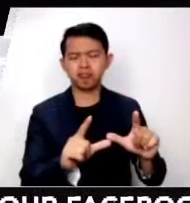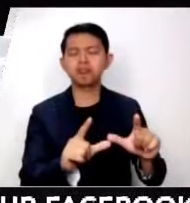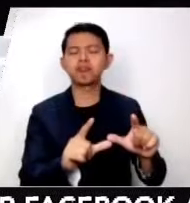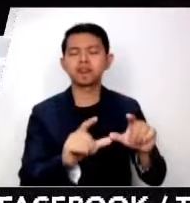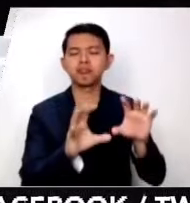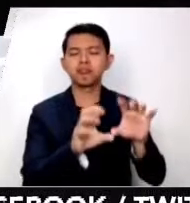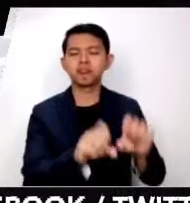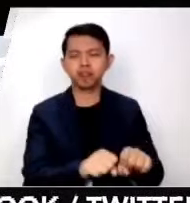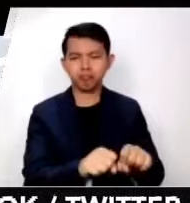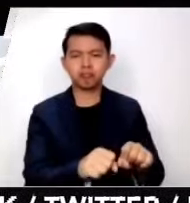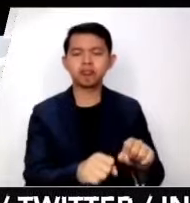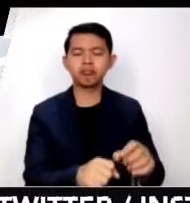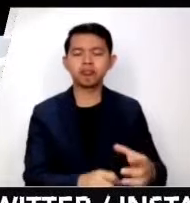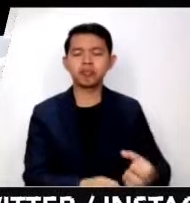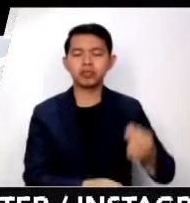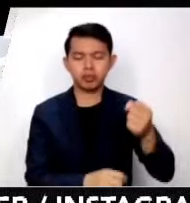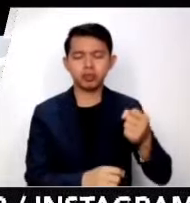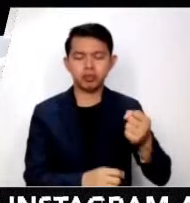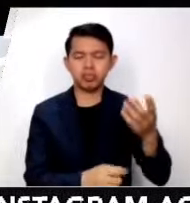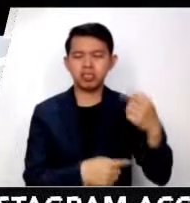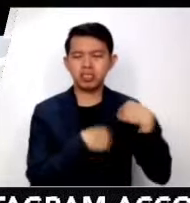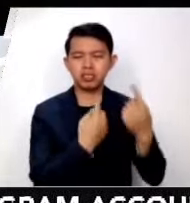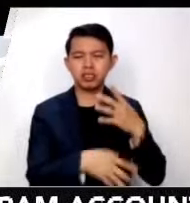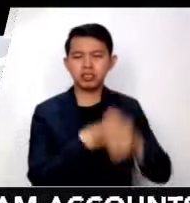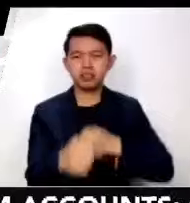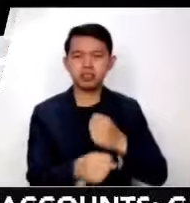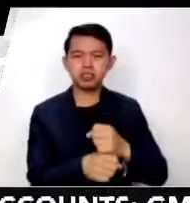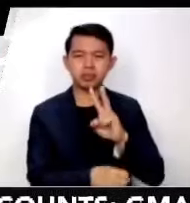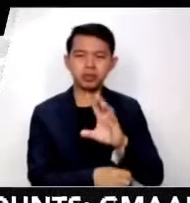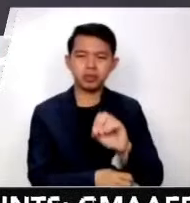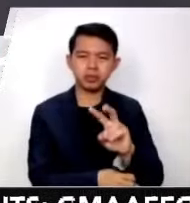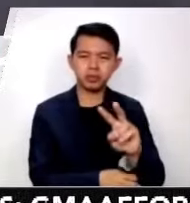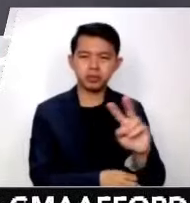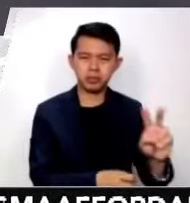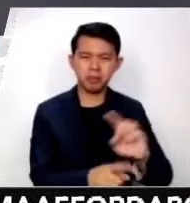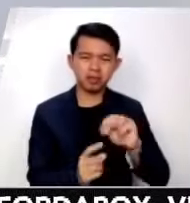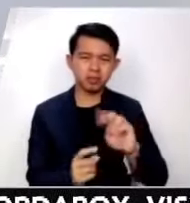2022. Inaalam ng NBI kung bakit pa rin ito nakapaglayag.